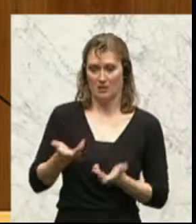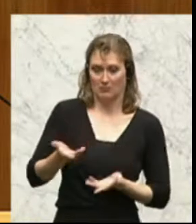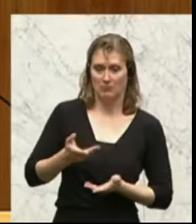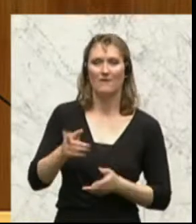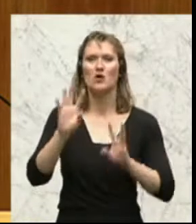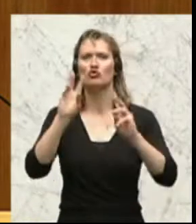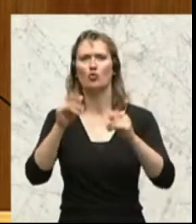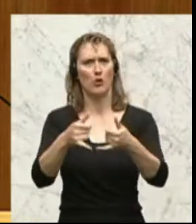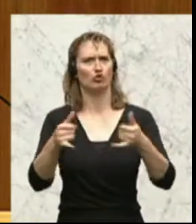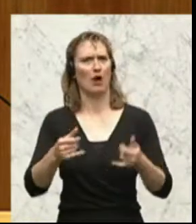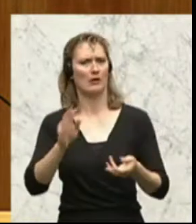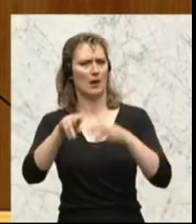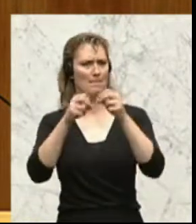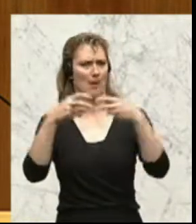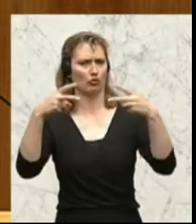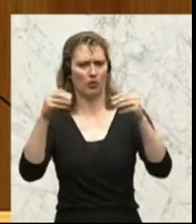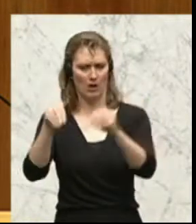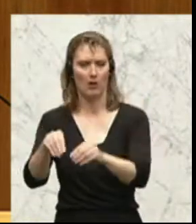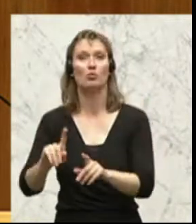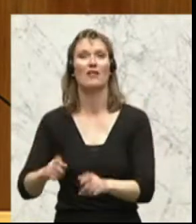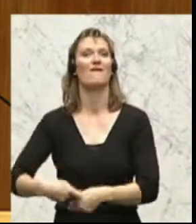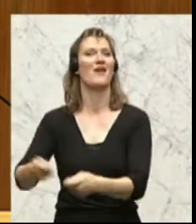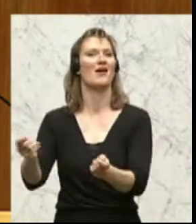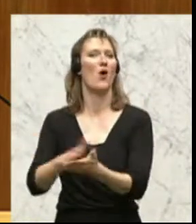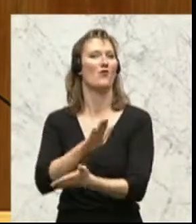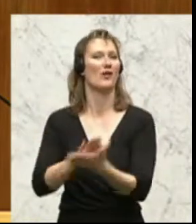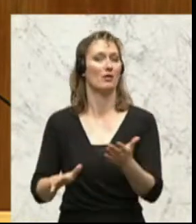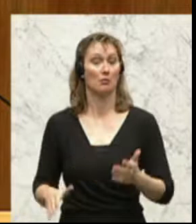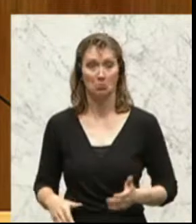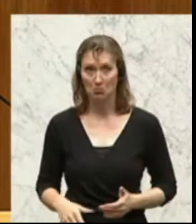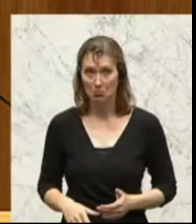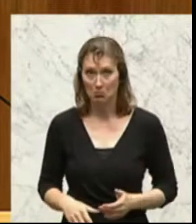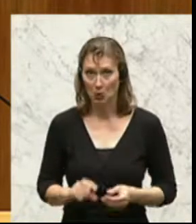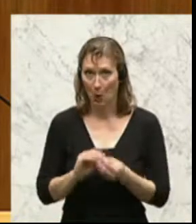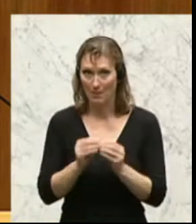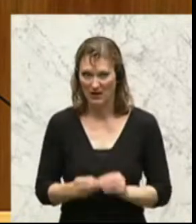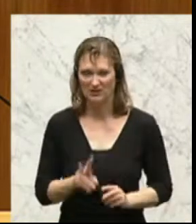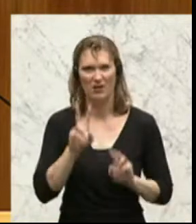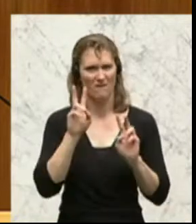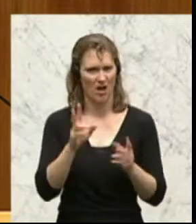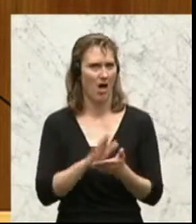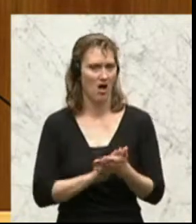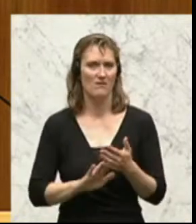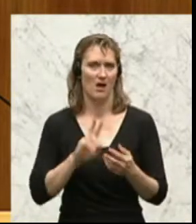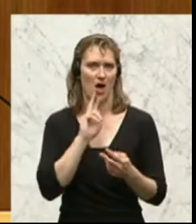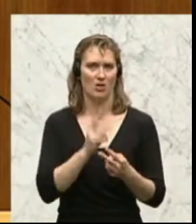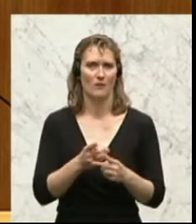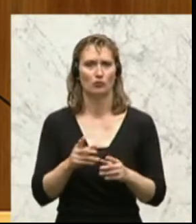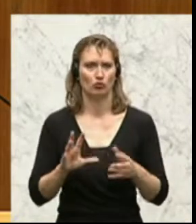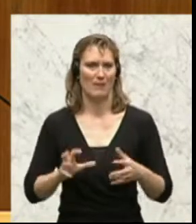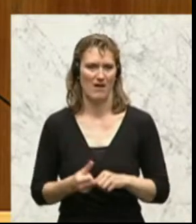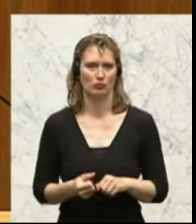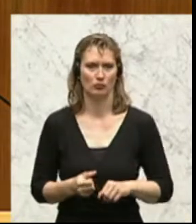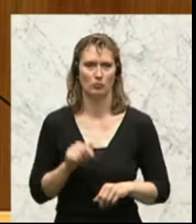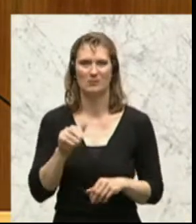werden und dann in der Schachtel verkauft werden. Das klingt alles sehr kompliziert. Lassen Sie mich das ganz einfach zusammenfassen. Das sind